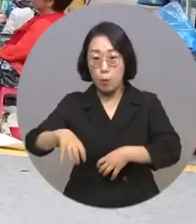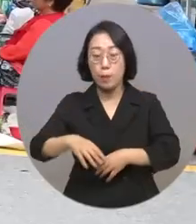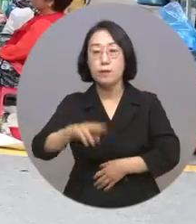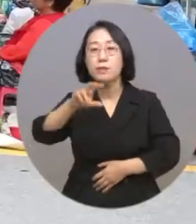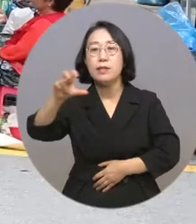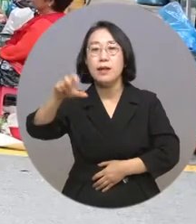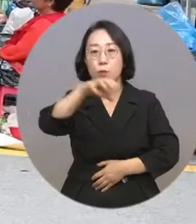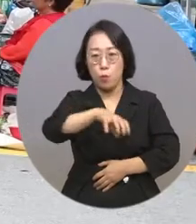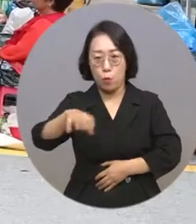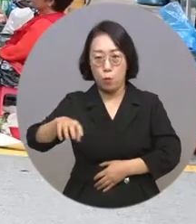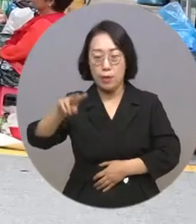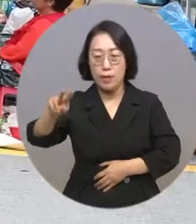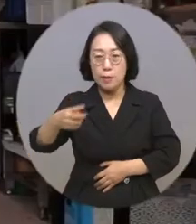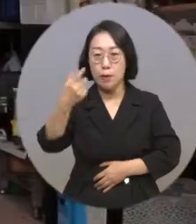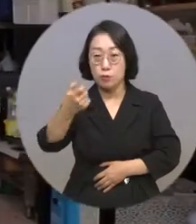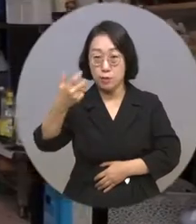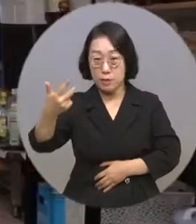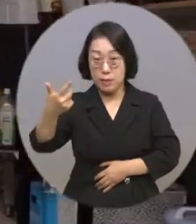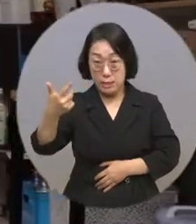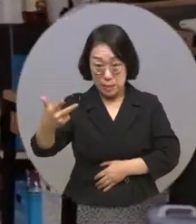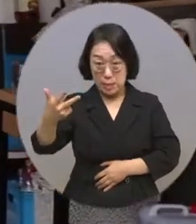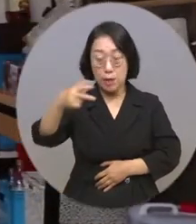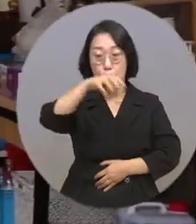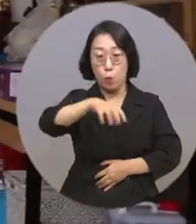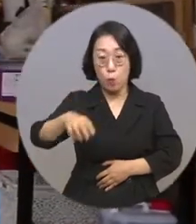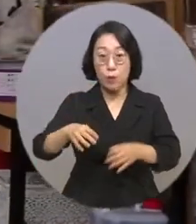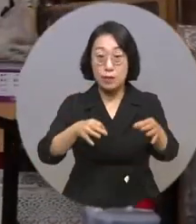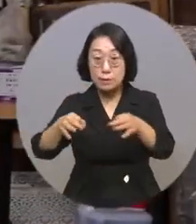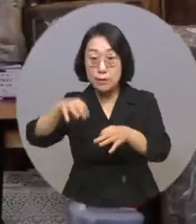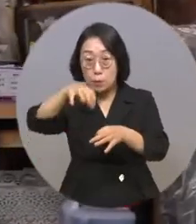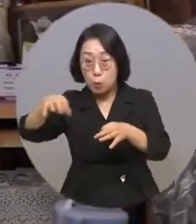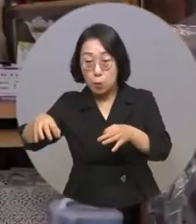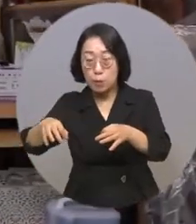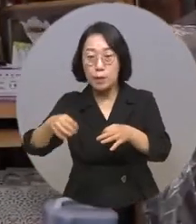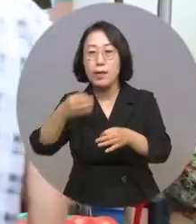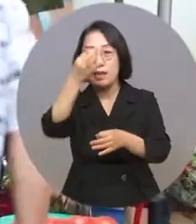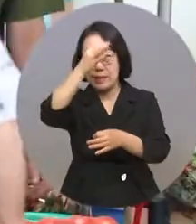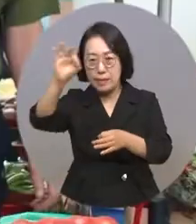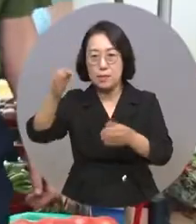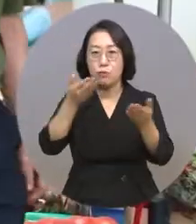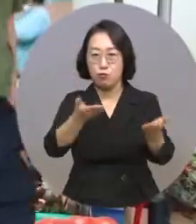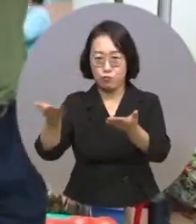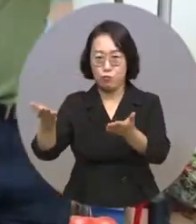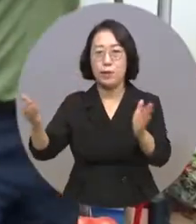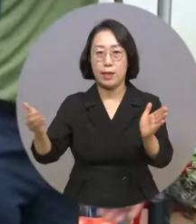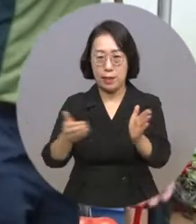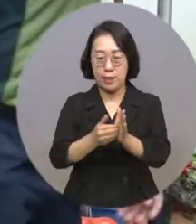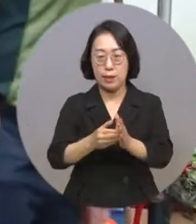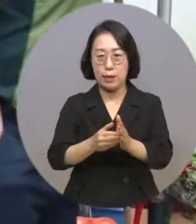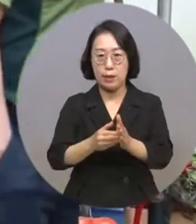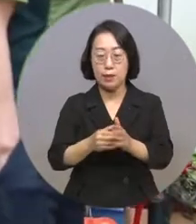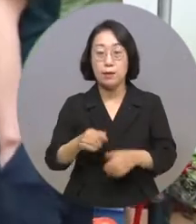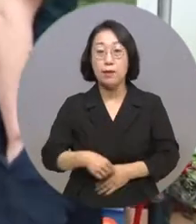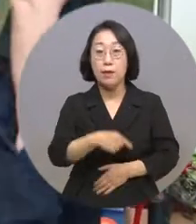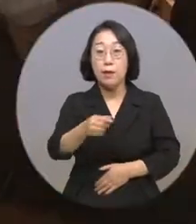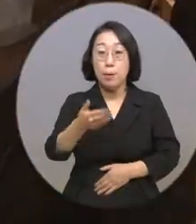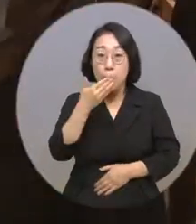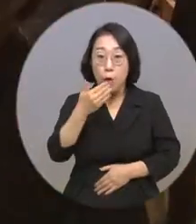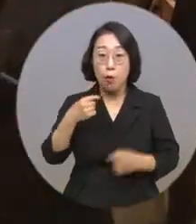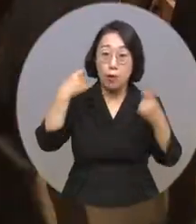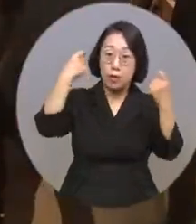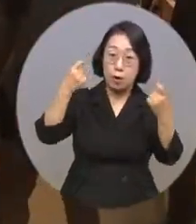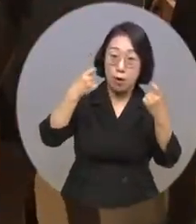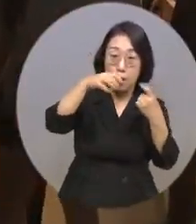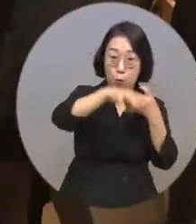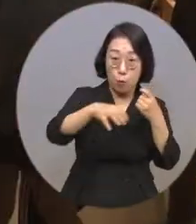25곳에 267개 음식점이 인증을 마쳤습니다. 전남도는 이들 먹거리 관광지